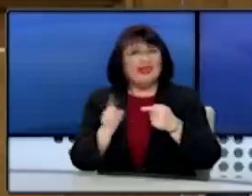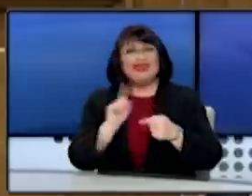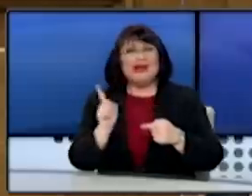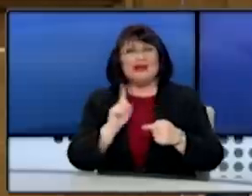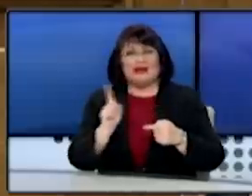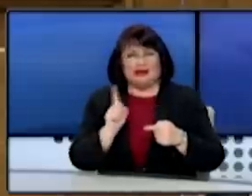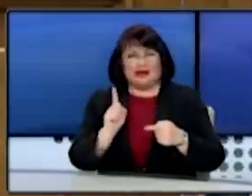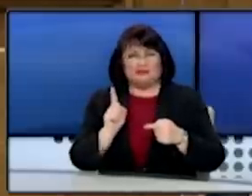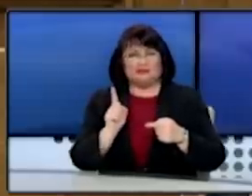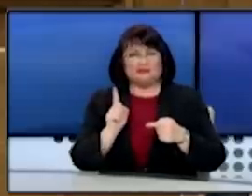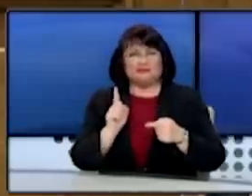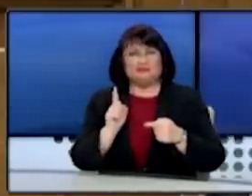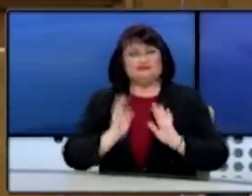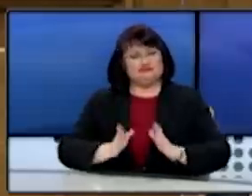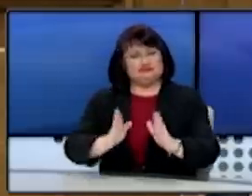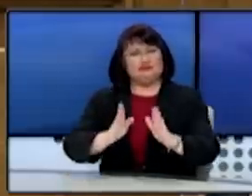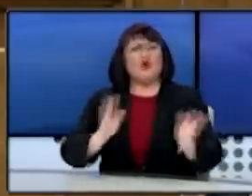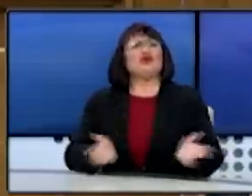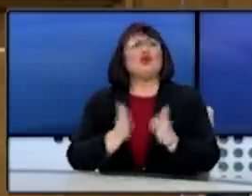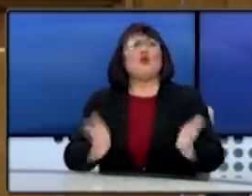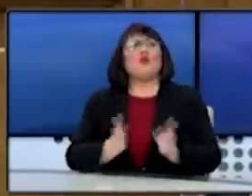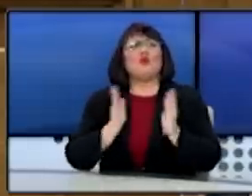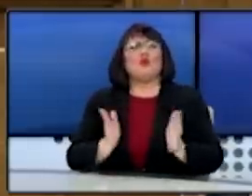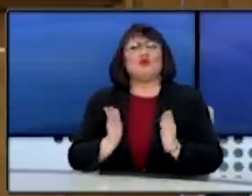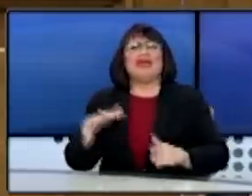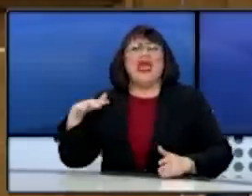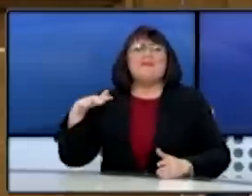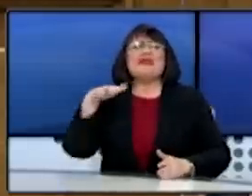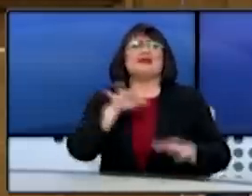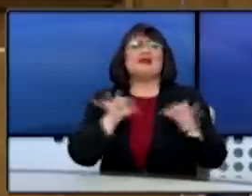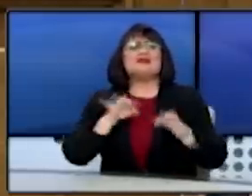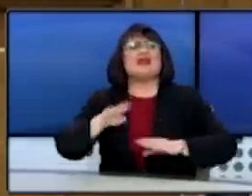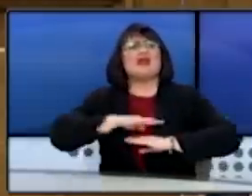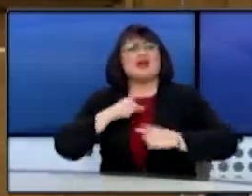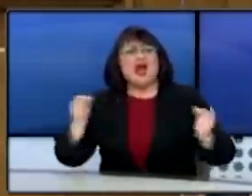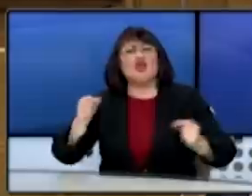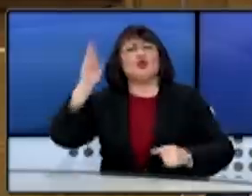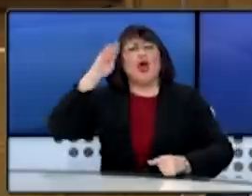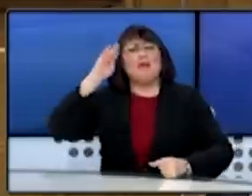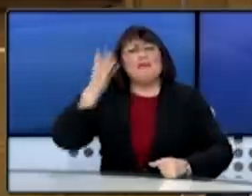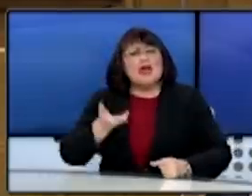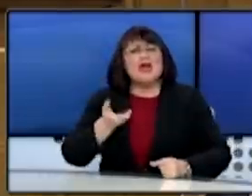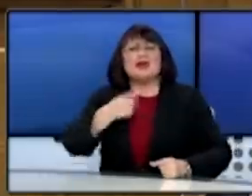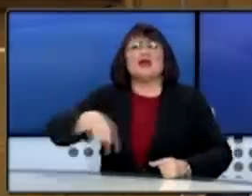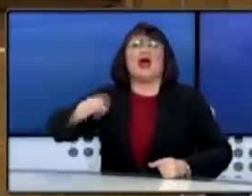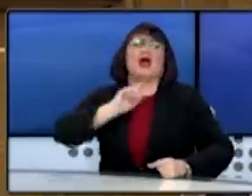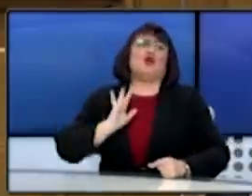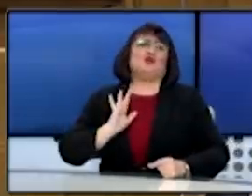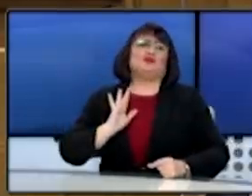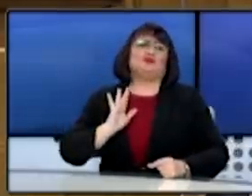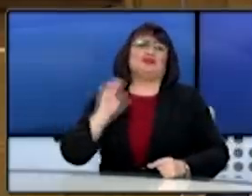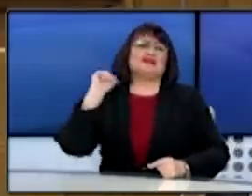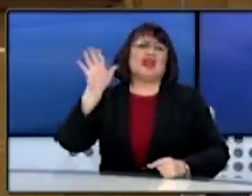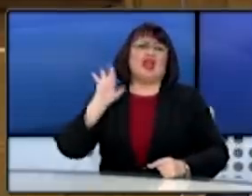η προώθηση με κάθε κόστος των επιθετικών σχεδίων, των ΗΠΑ, του ΝΑΤΟ, των λοιπών ευρωατλαντικών